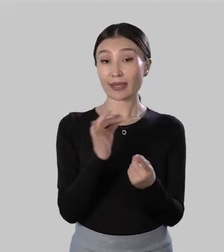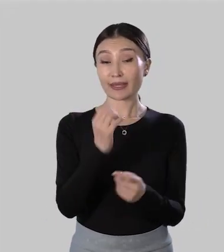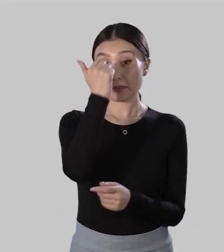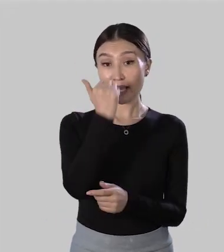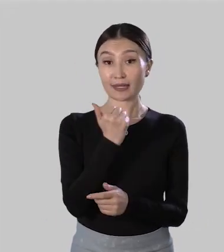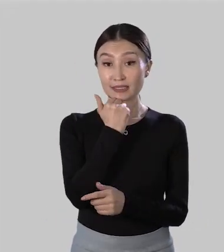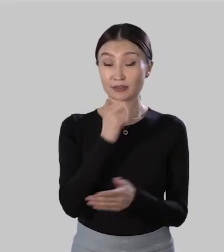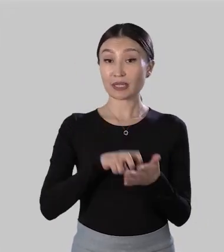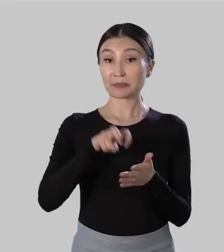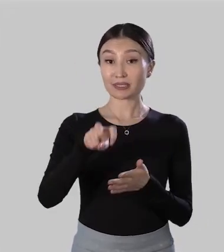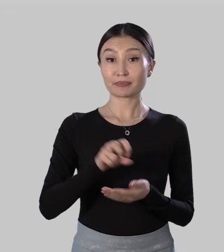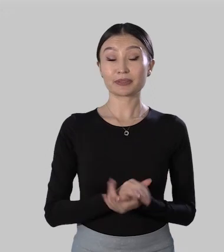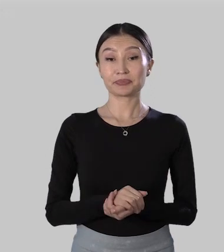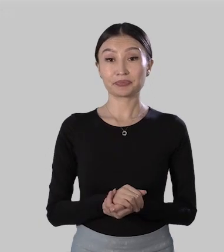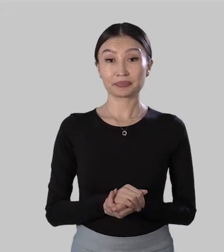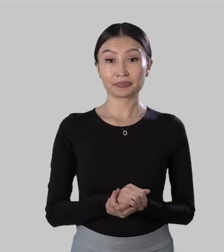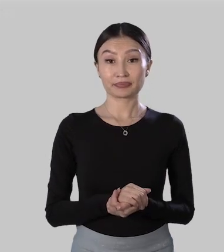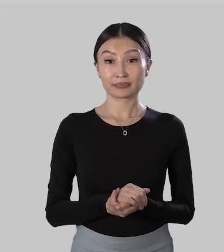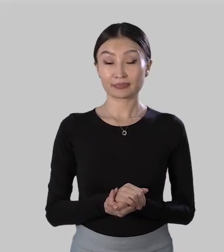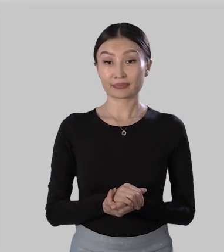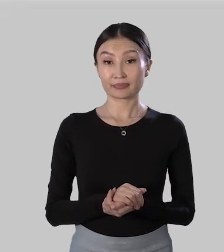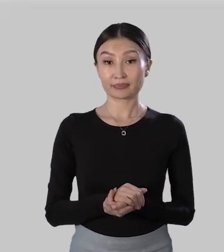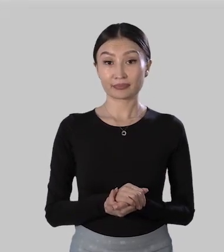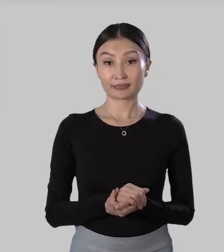и благодарственные письма.